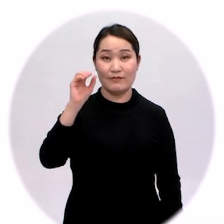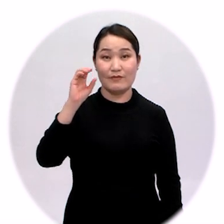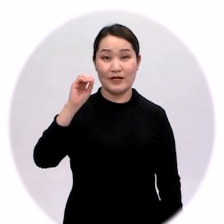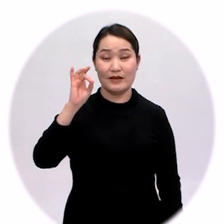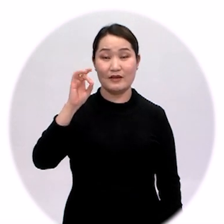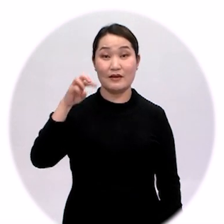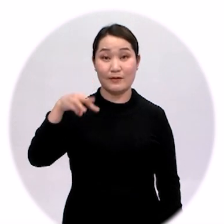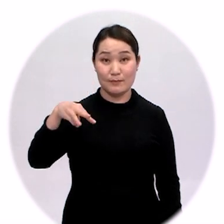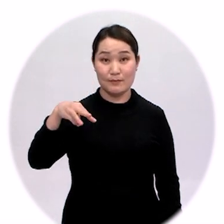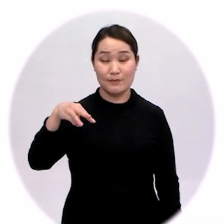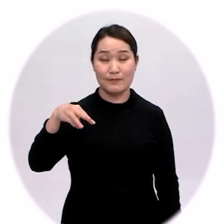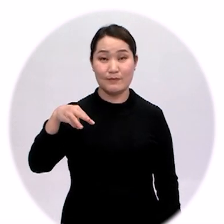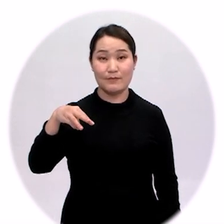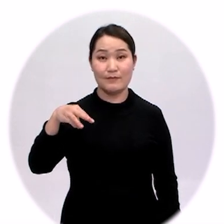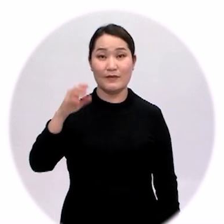фирм,